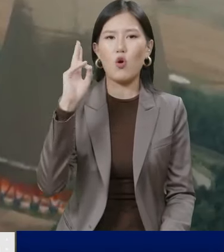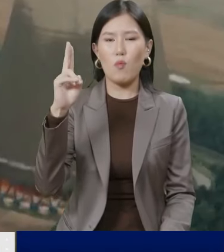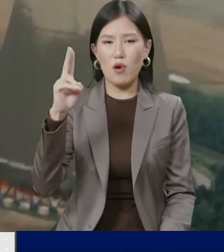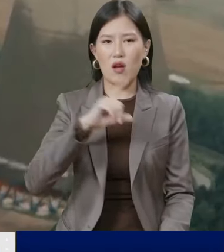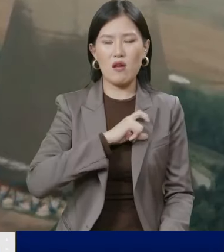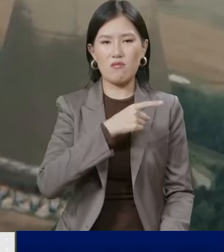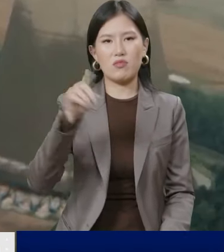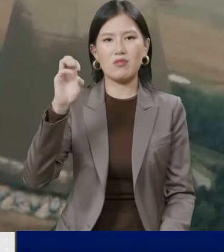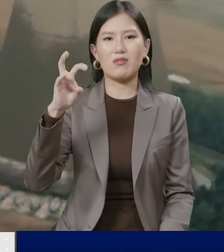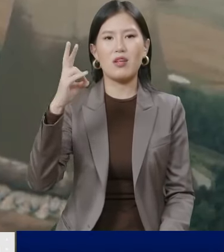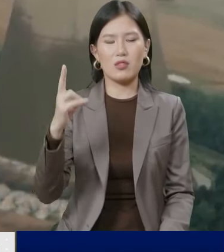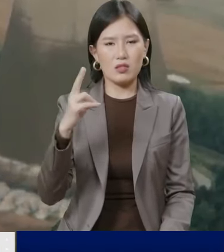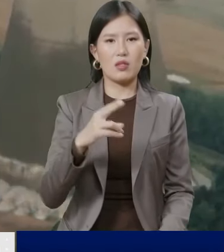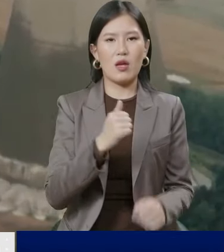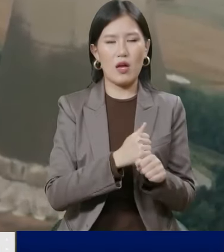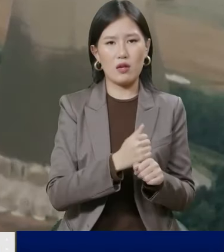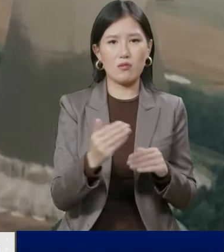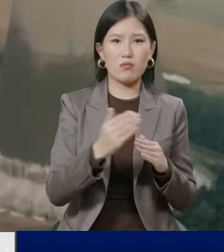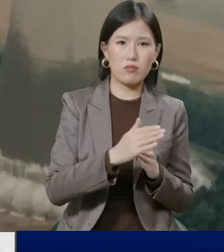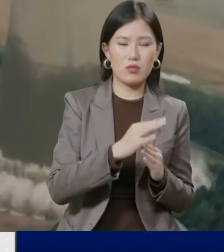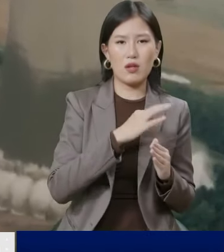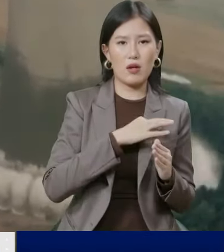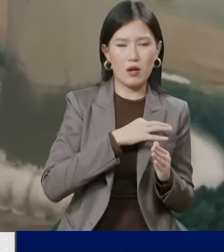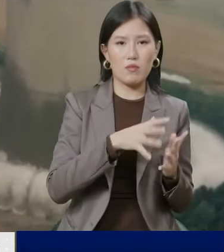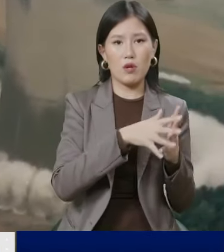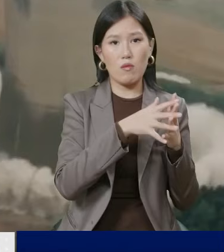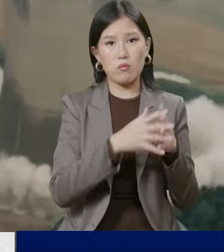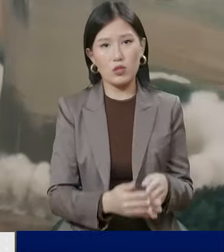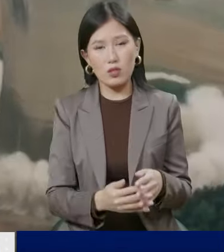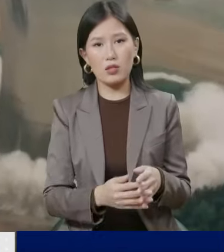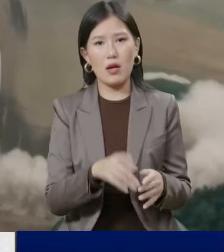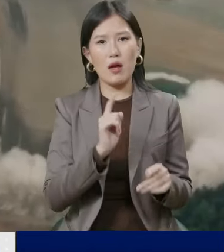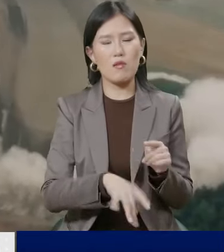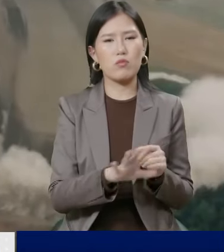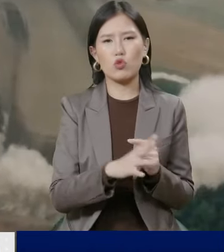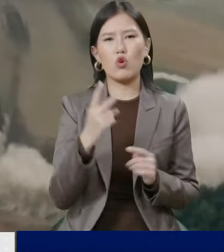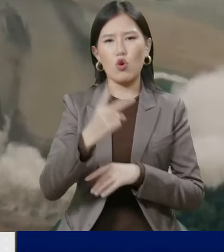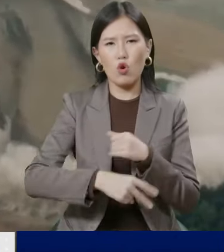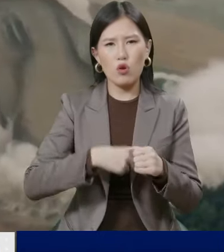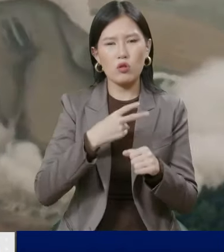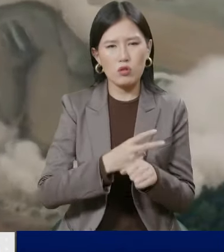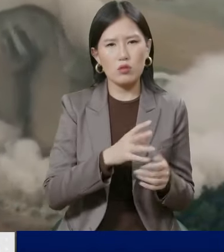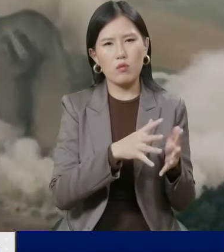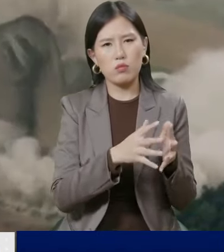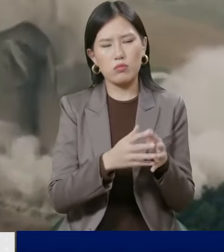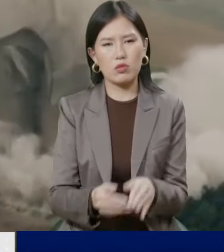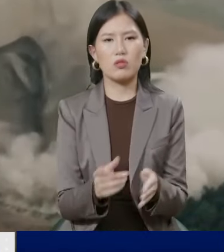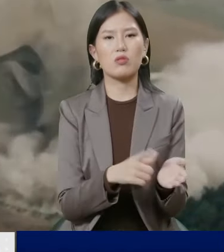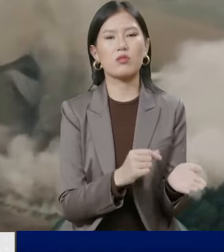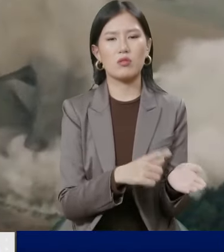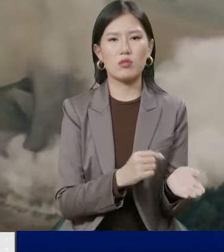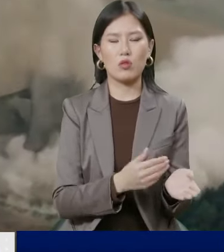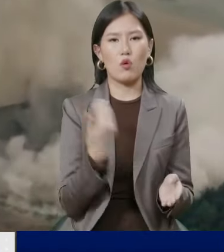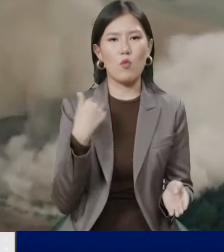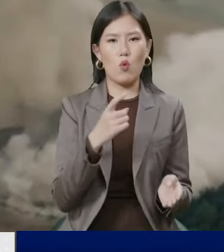юм. Станц үйл ажиллагаагаа зогсоосон ч гэлээ барилга байгууламжуудыг нь нураахад 2 жил шаардлагатай гэж Uniper компанийн удирдлагууд мэдээлээд байна. Станц